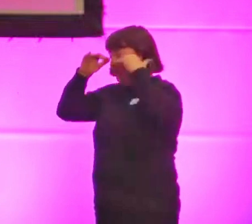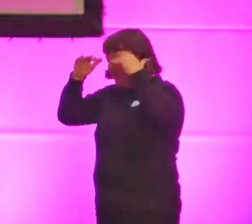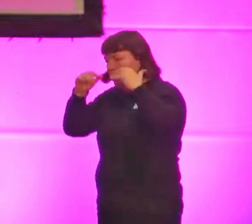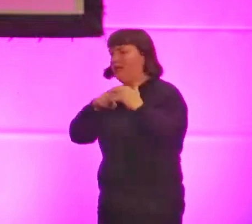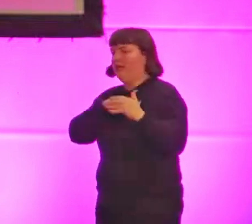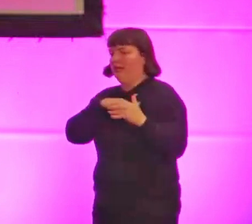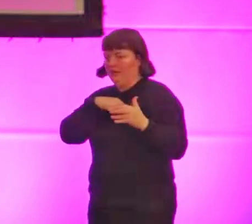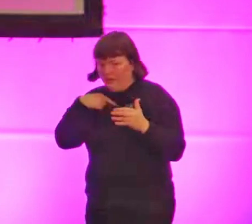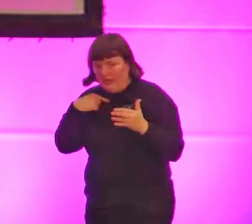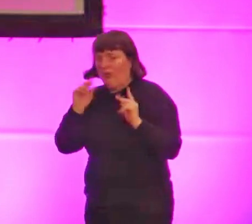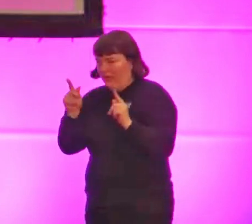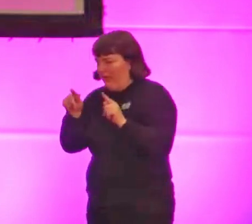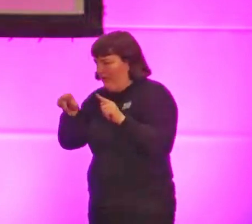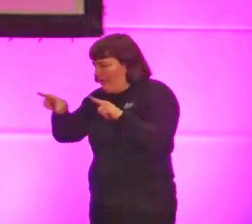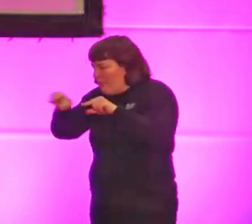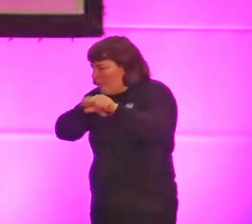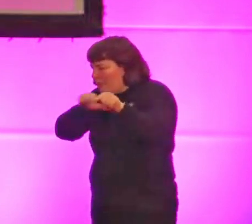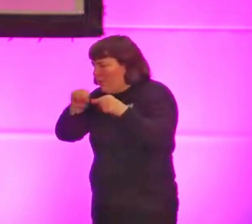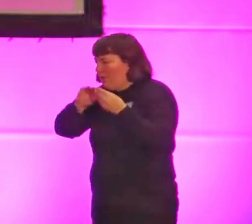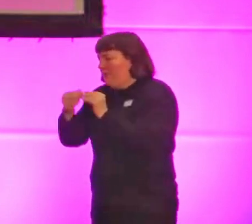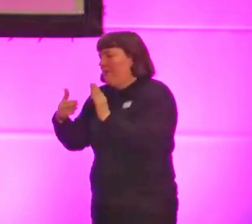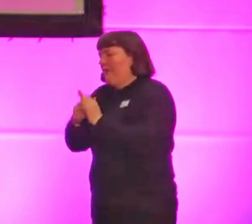ett protokoll av det som vi tyckte var relevant.